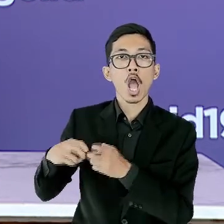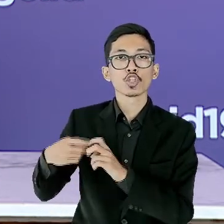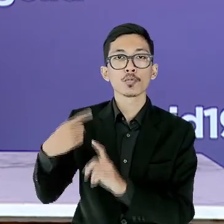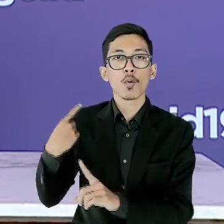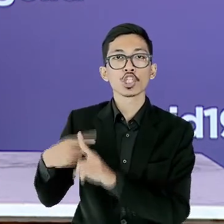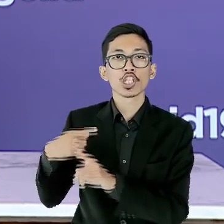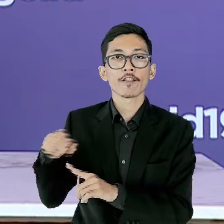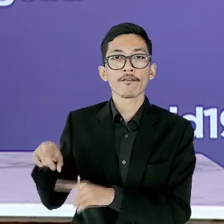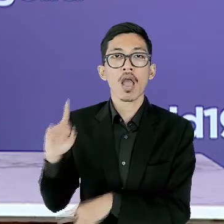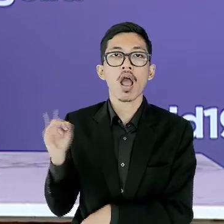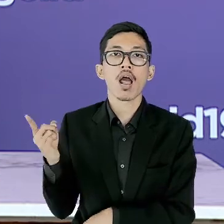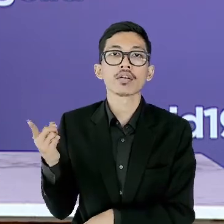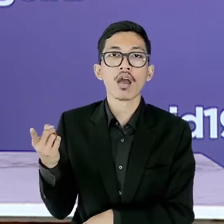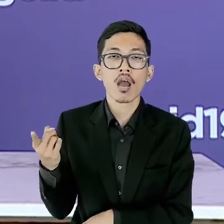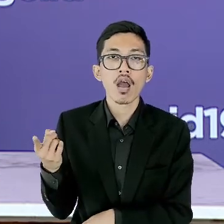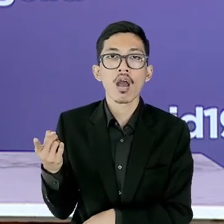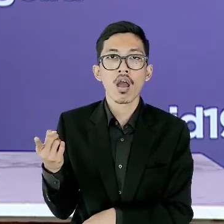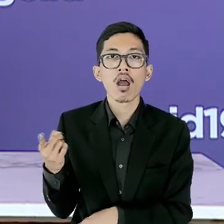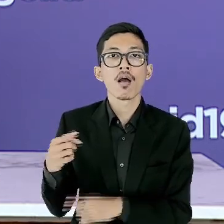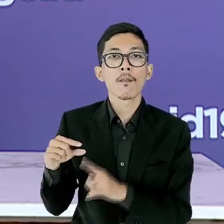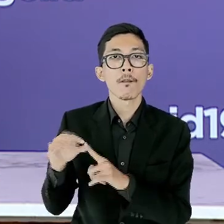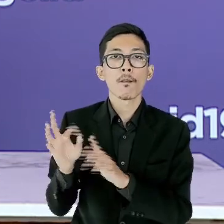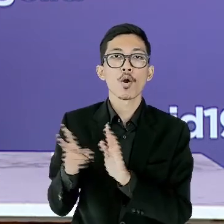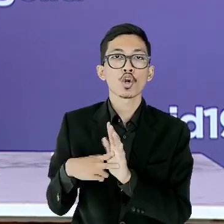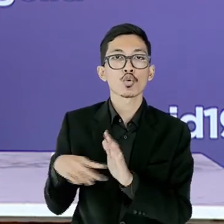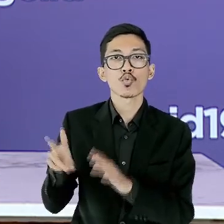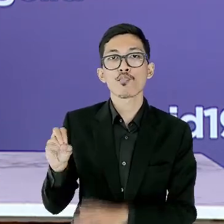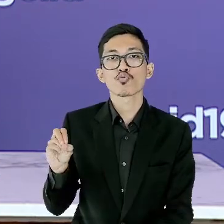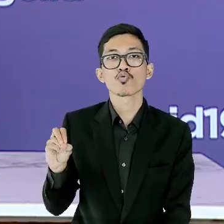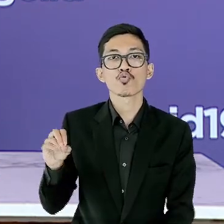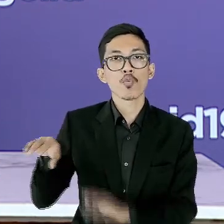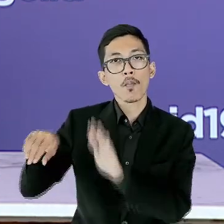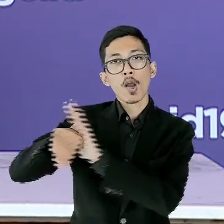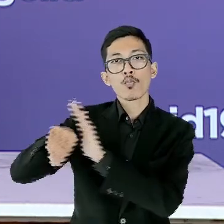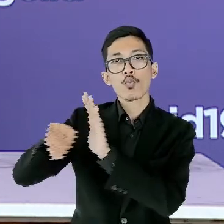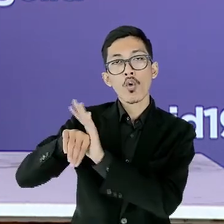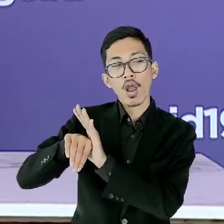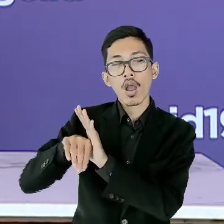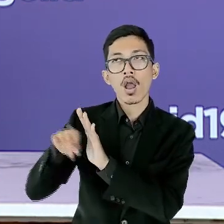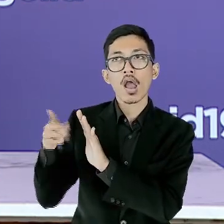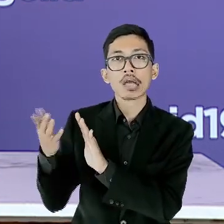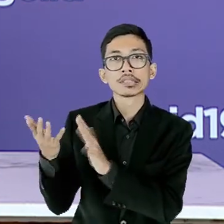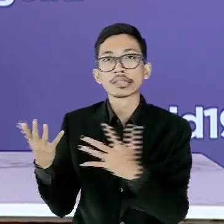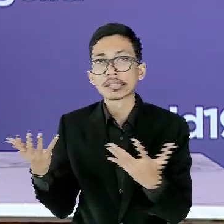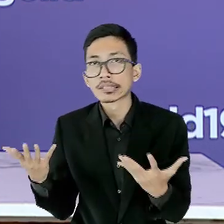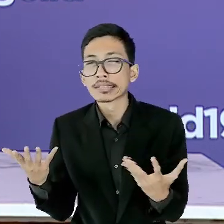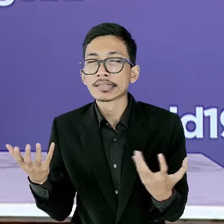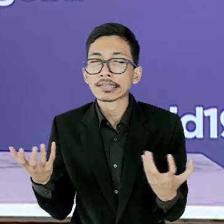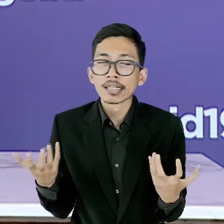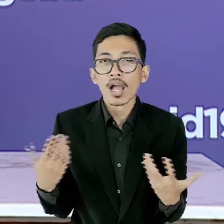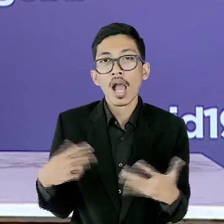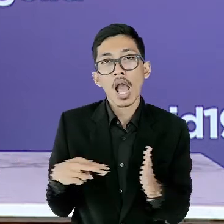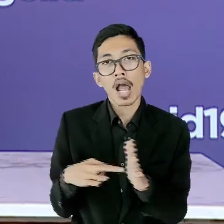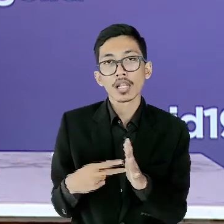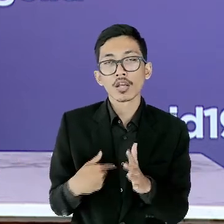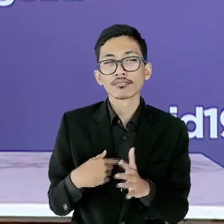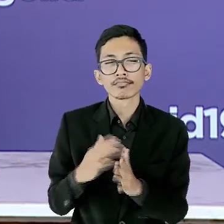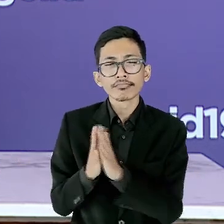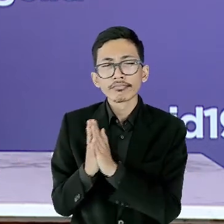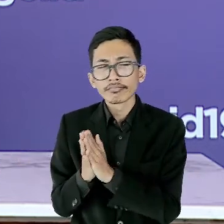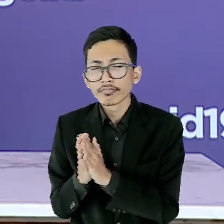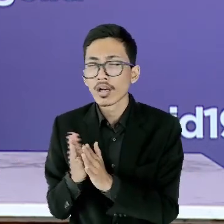dalam penyelenggaraan PON ke-20 di Papua, saya meminta kepada seluruh partisipan, rombongan,